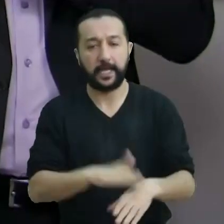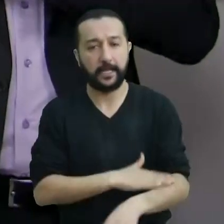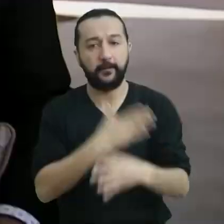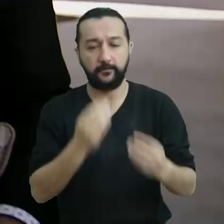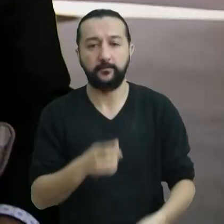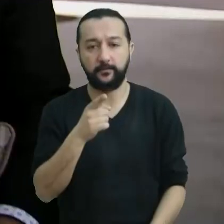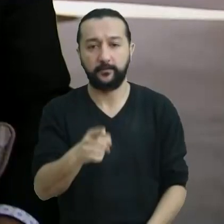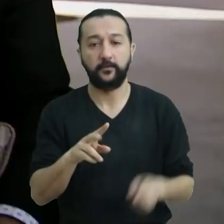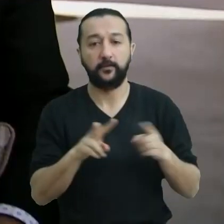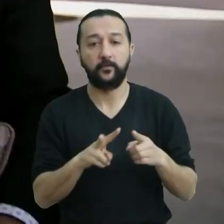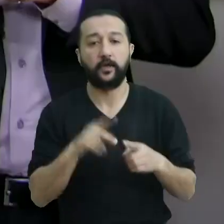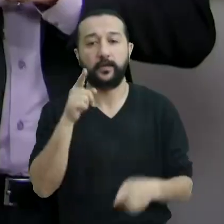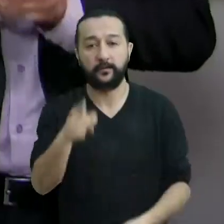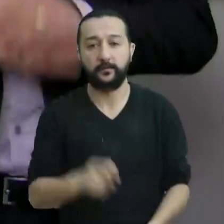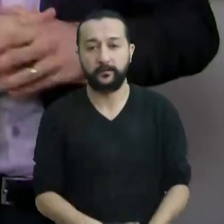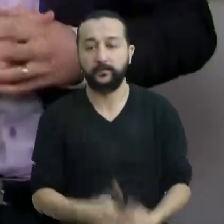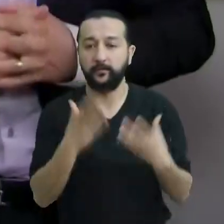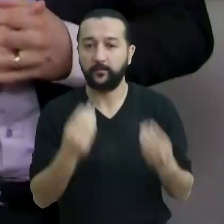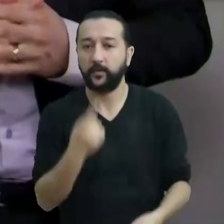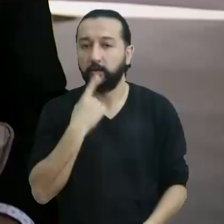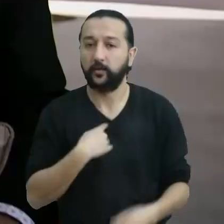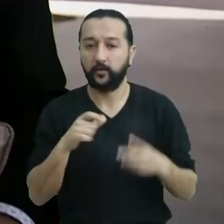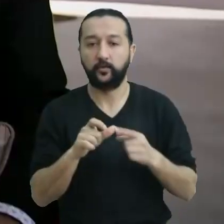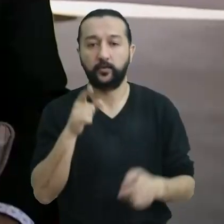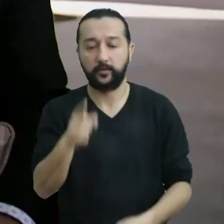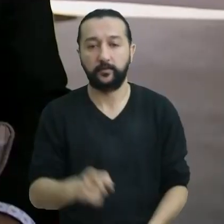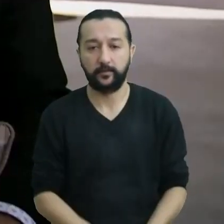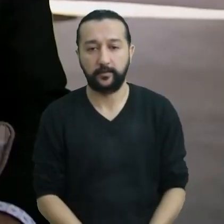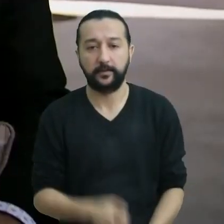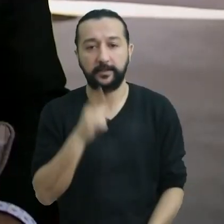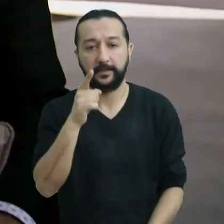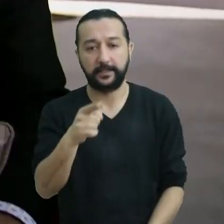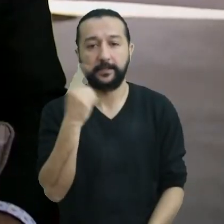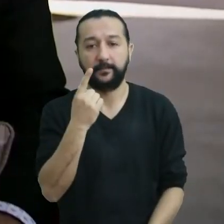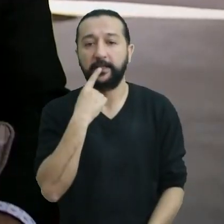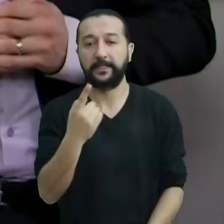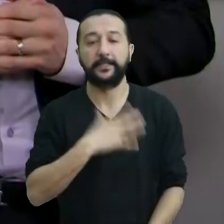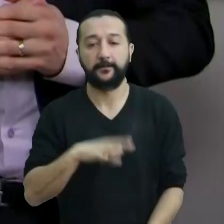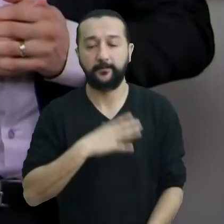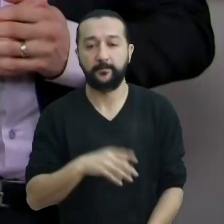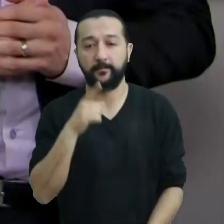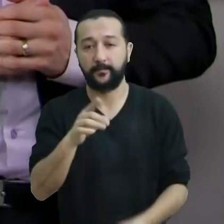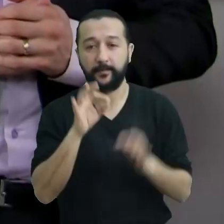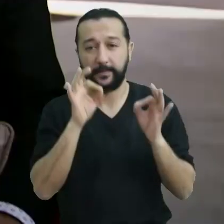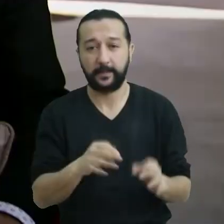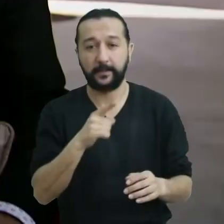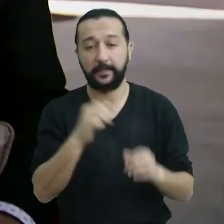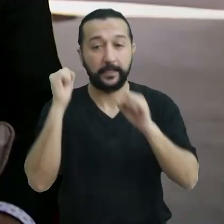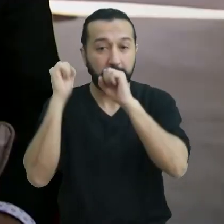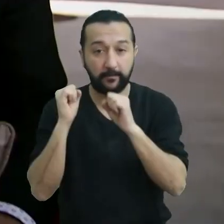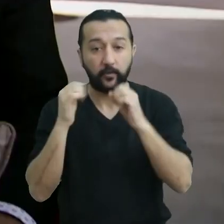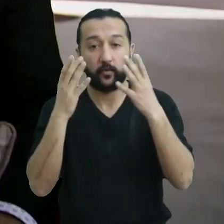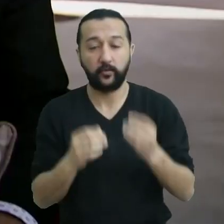Helal olsun. Nura. Buyur Şükrü Efendi. Seni de şey isteyeyim. Tabutumu